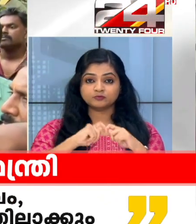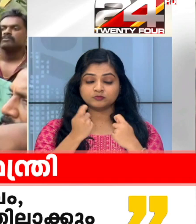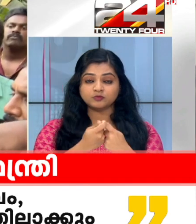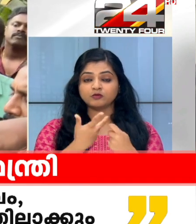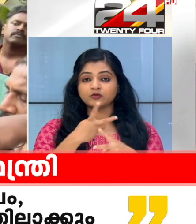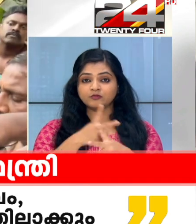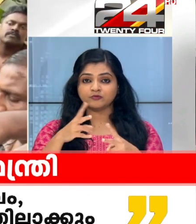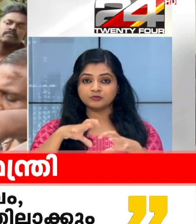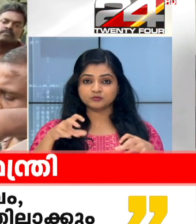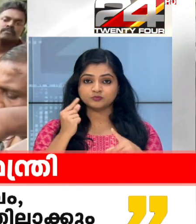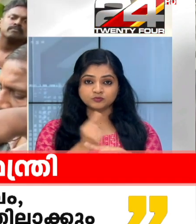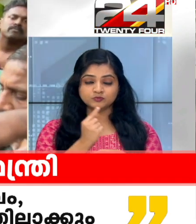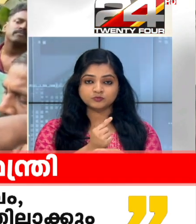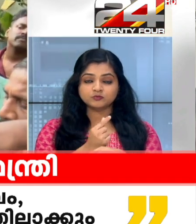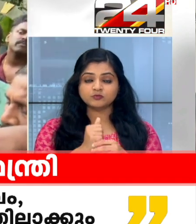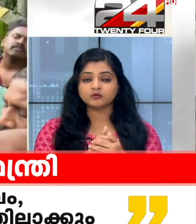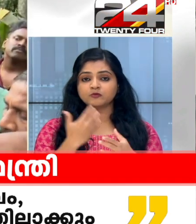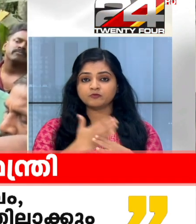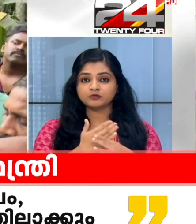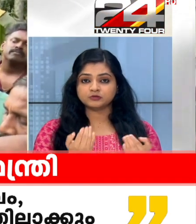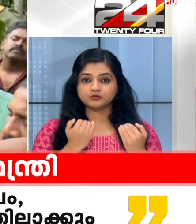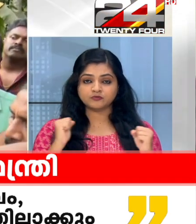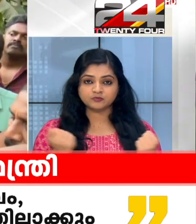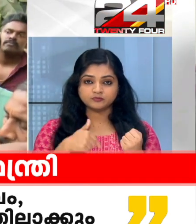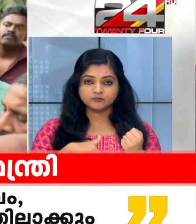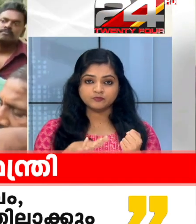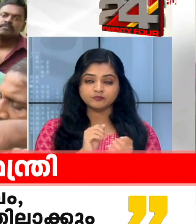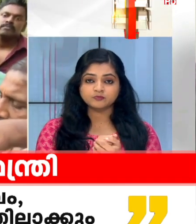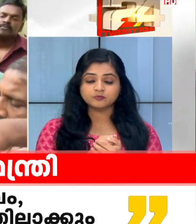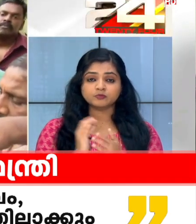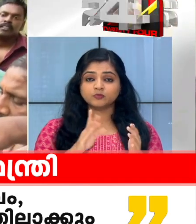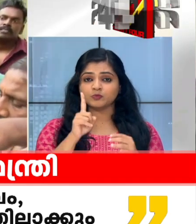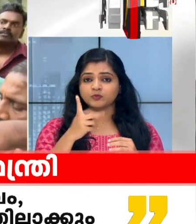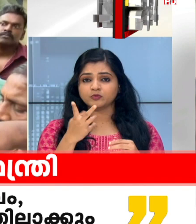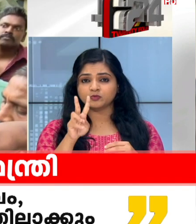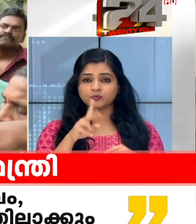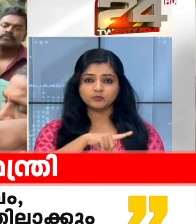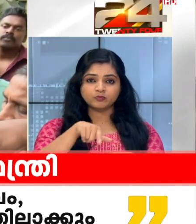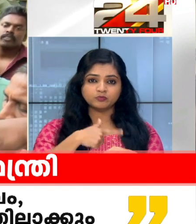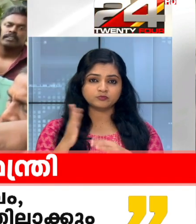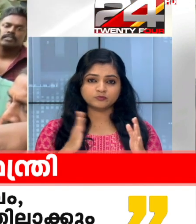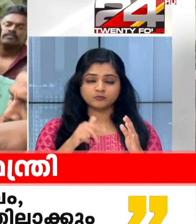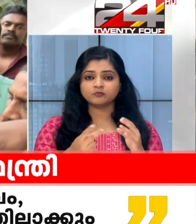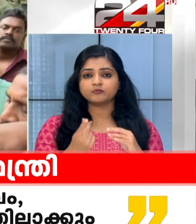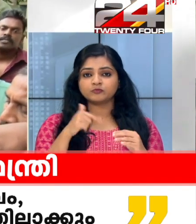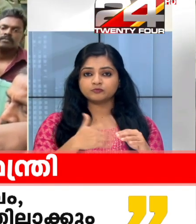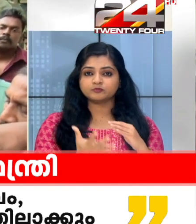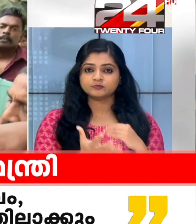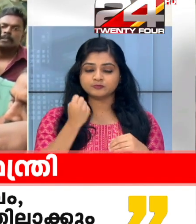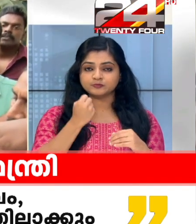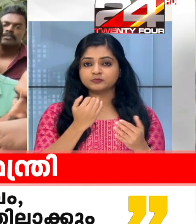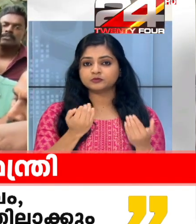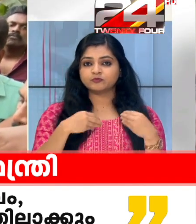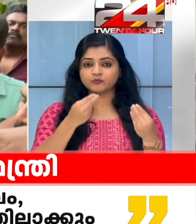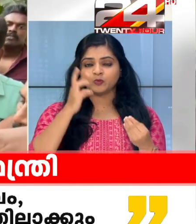പ്രയോജനപ്പെടുത്തിക്കൊണ്ട് ഉള്ള പ്രവർത്തനമാണ് ഇപ്പോൾ നടന്നുകൊണ്ടിരിക്കുന്നത്. ഏതാണ്ട് 1-2 മണിക്കൂർ നേരം കൂടെ വേണ്ടിവരും. പിന്നെ അവർ ഫയർഫോഴ്സ്